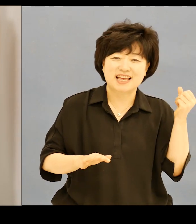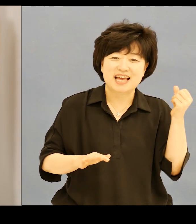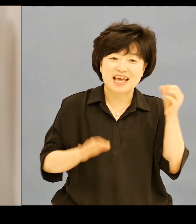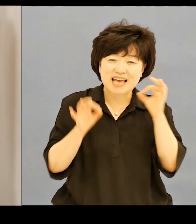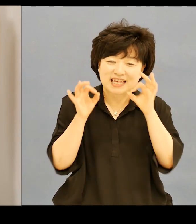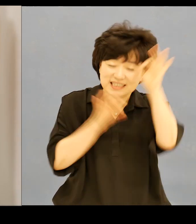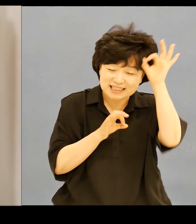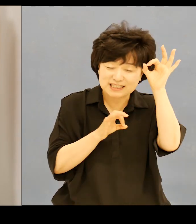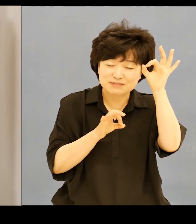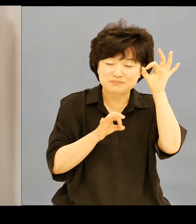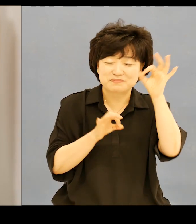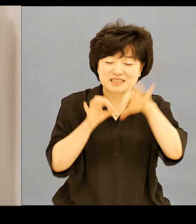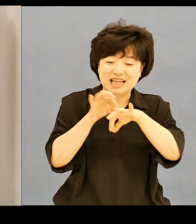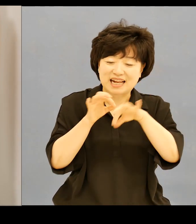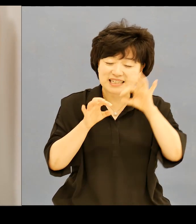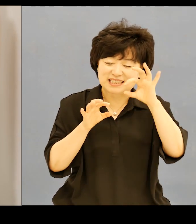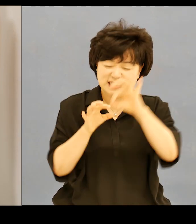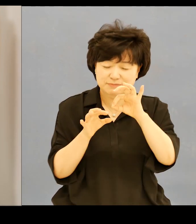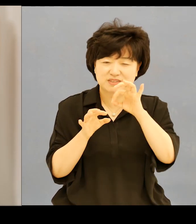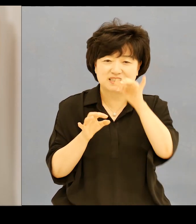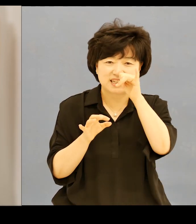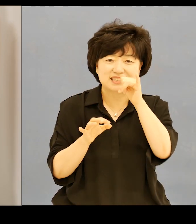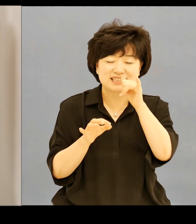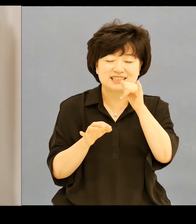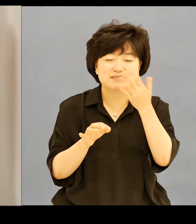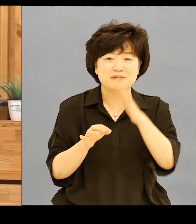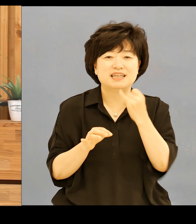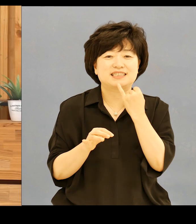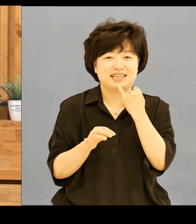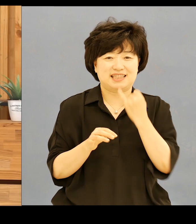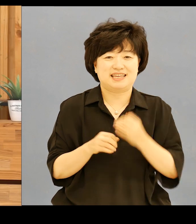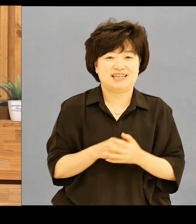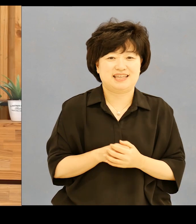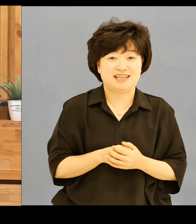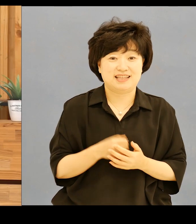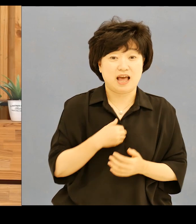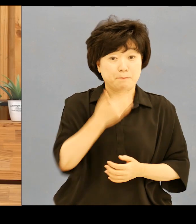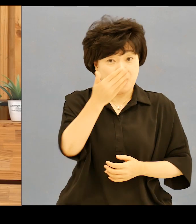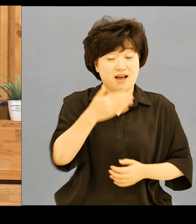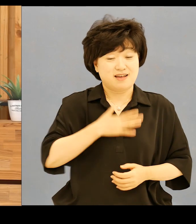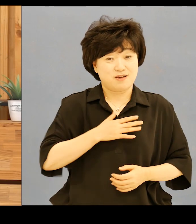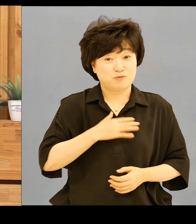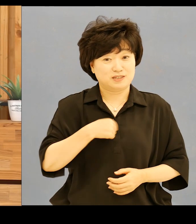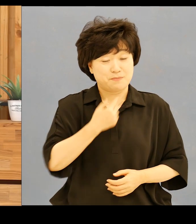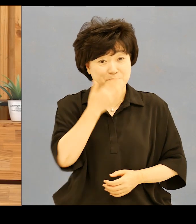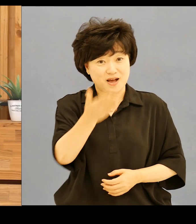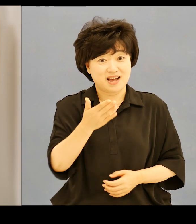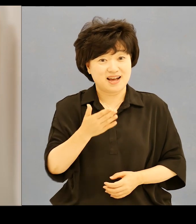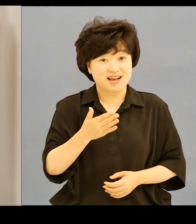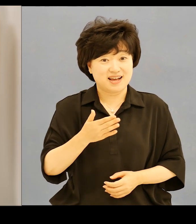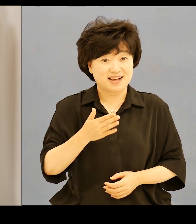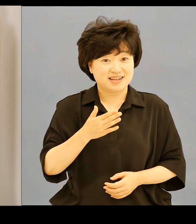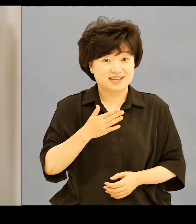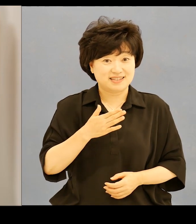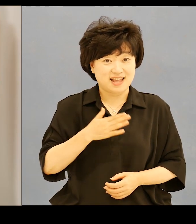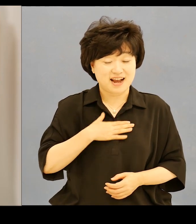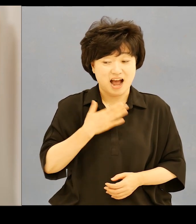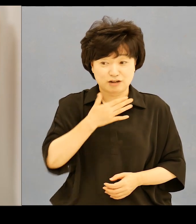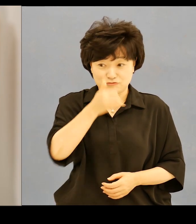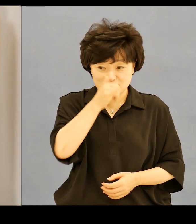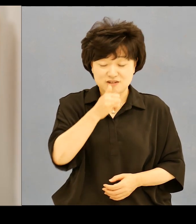가끔 실수로 막 살 찝을 때도 아이고. 있는데 네. 괜찮아요. 그래도 제가 할 수 있으니까 저는 제가 할 수 있는